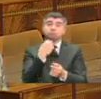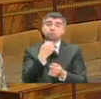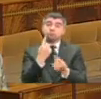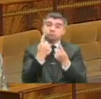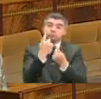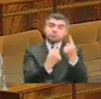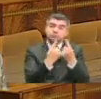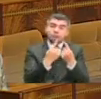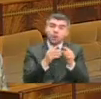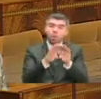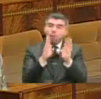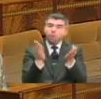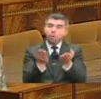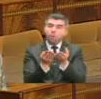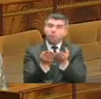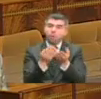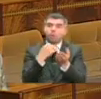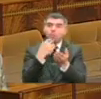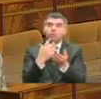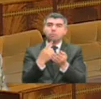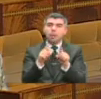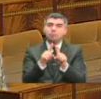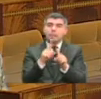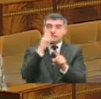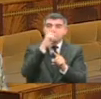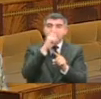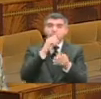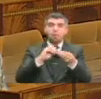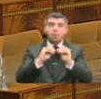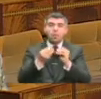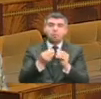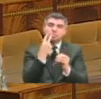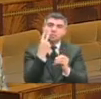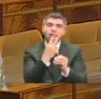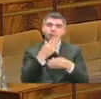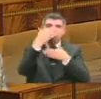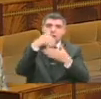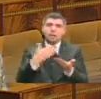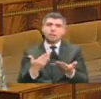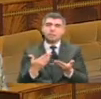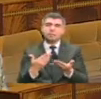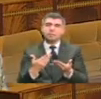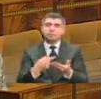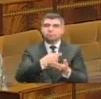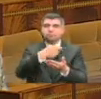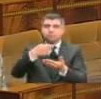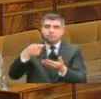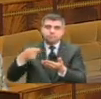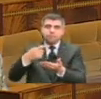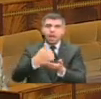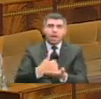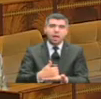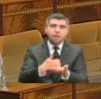الشيء كل شيء لم يخلق اجماع، واليوم كنشاهدوا في المغرب للاسف ان هناك توزيع بمنطق